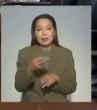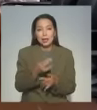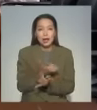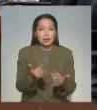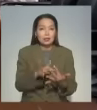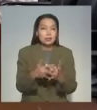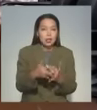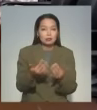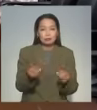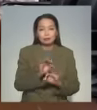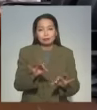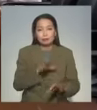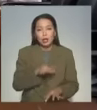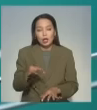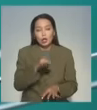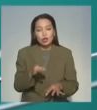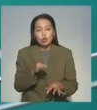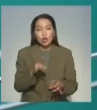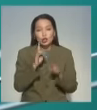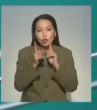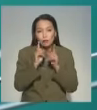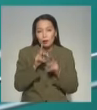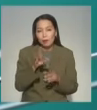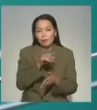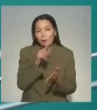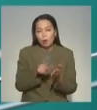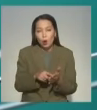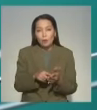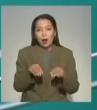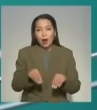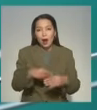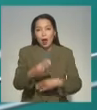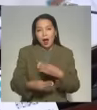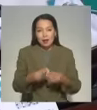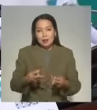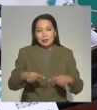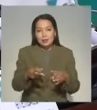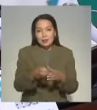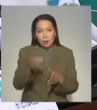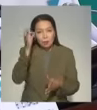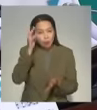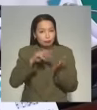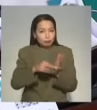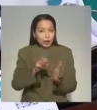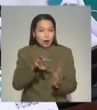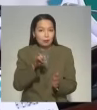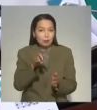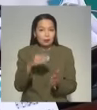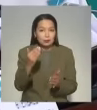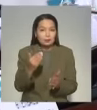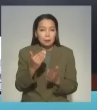на заседании Республиканского совета по вопросам аграрного сектора. Напомню, проект реализует партия «Манат» в рамках программы повышения